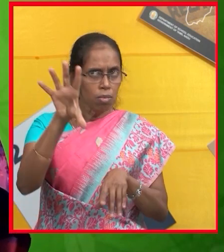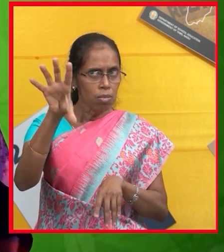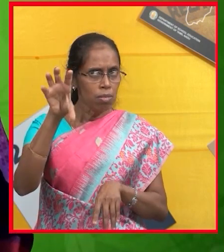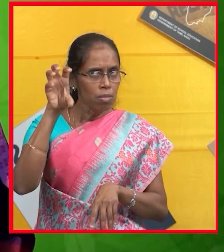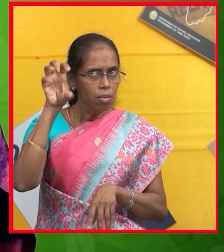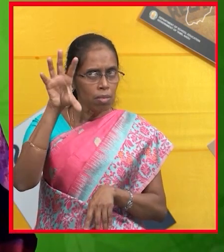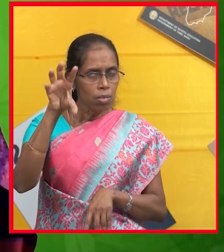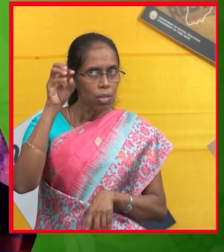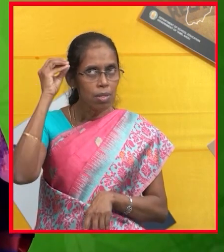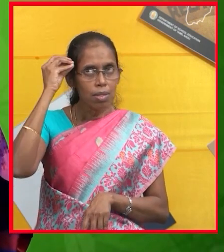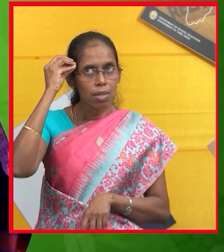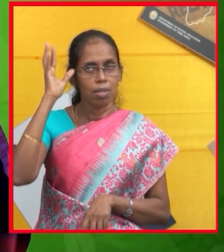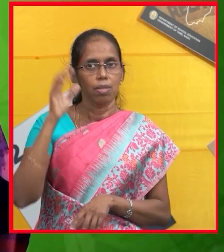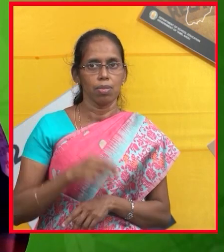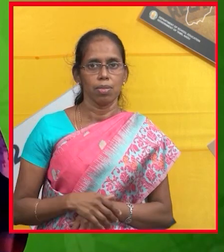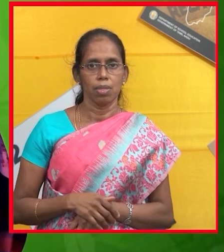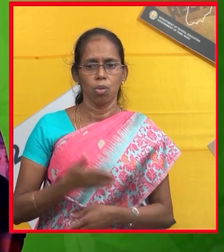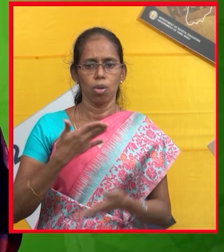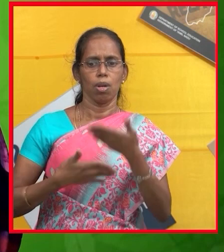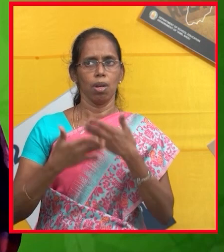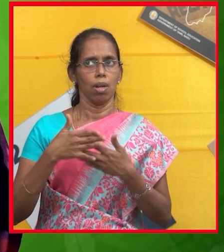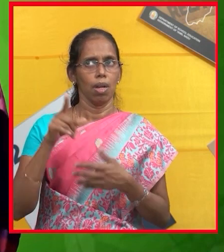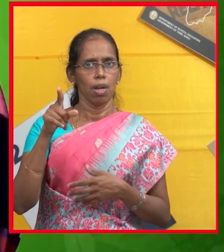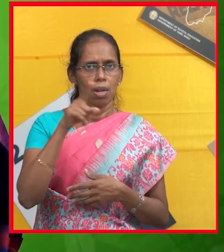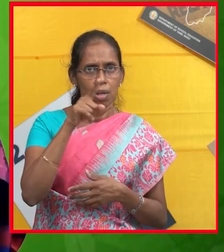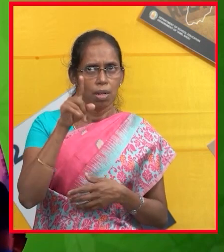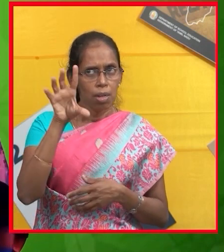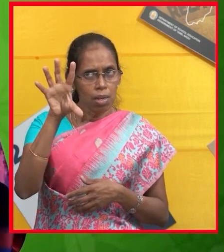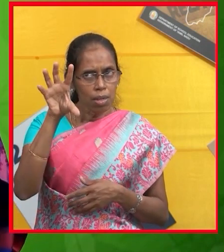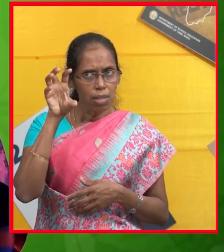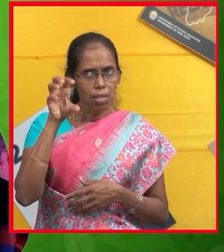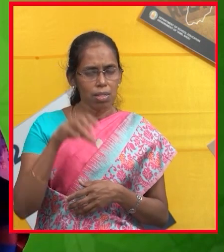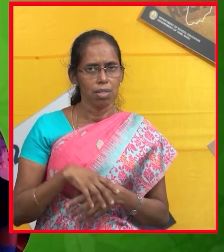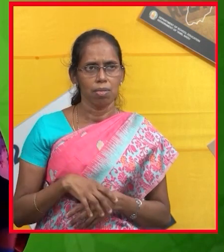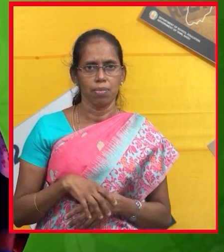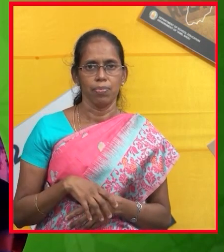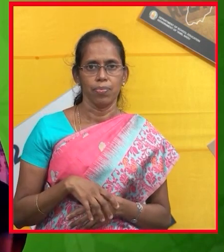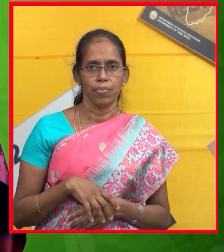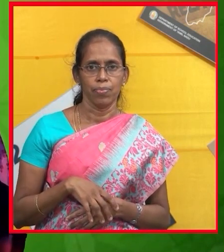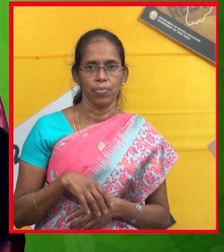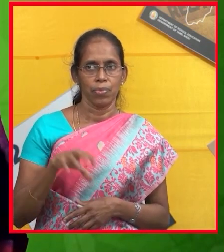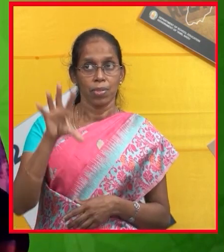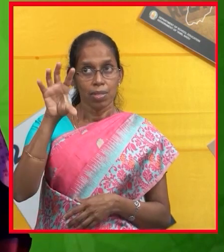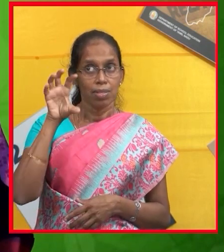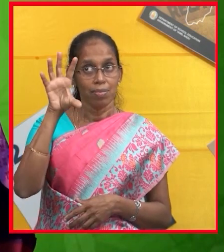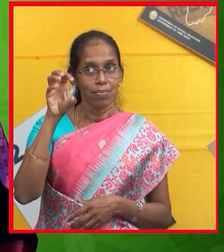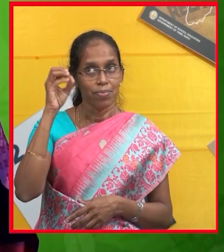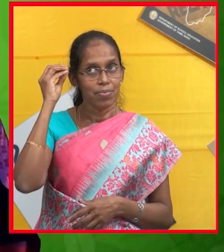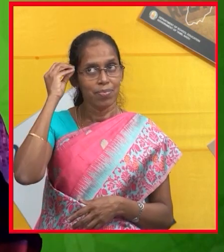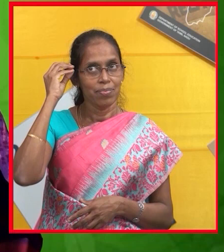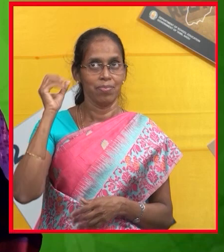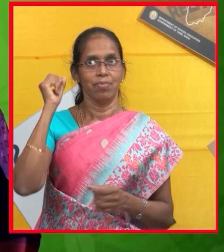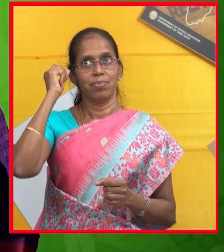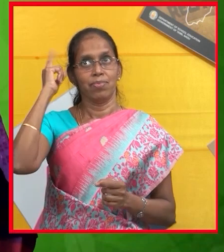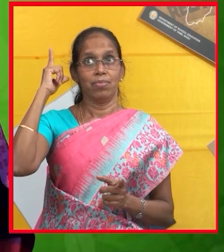பொறுத்து, அந்த லேர்னரை பொறுத்து. அந்த லேர்னர் வந்து எந்த அளவுக்கு ரிசீவ் பண்ண தயாராக இருக்காங்களோ அந்த அளவுக்கு அவங்களோட இன்டர்பிரிட்டேஷன்